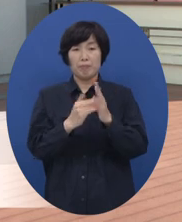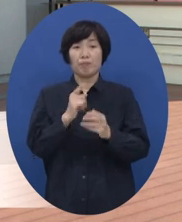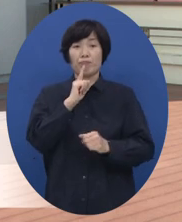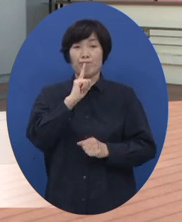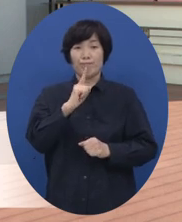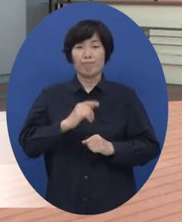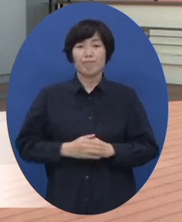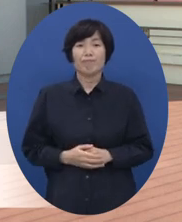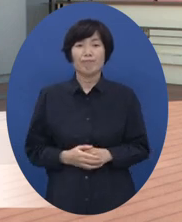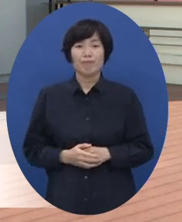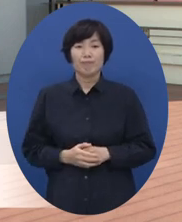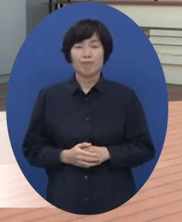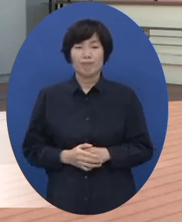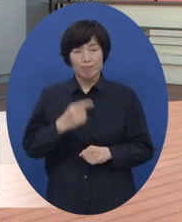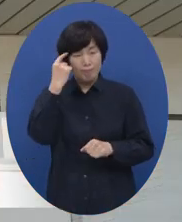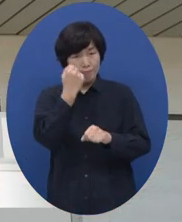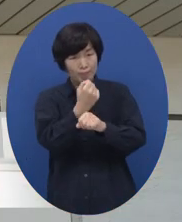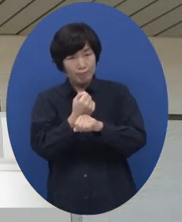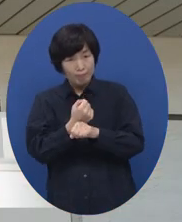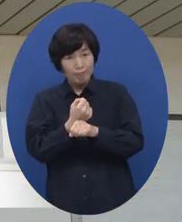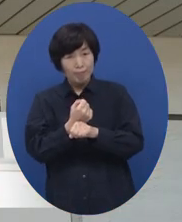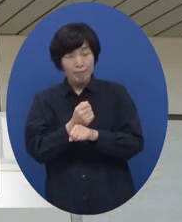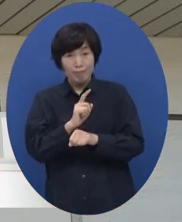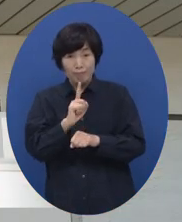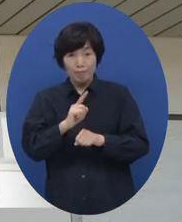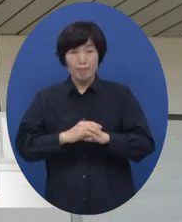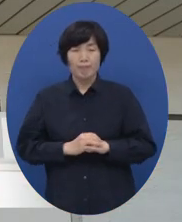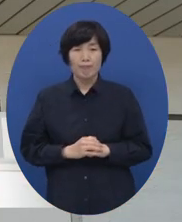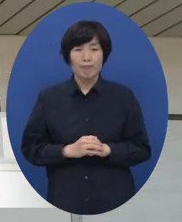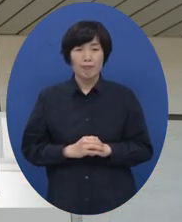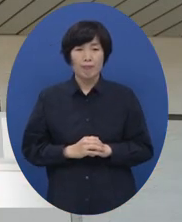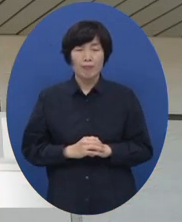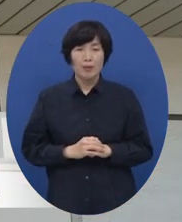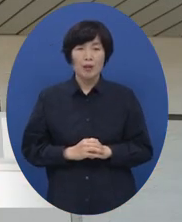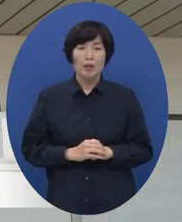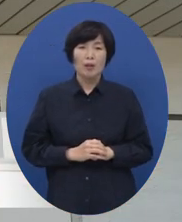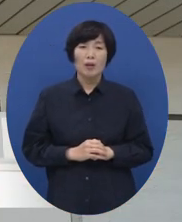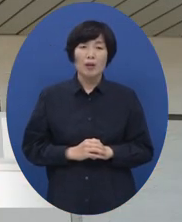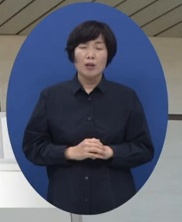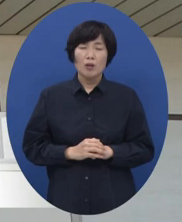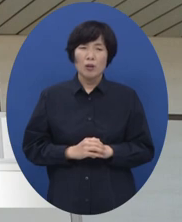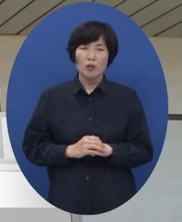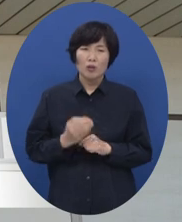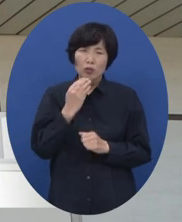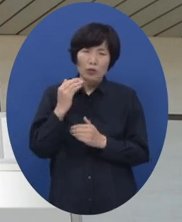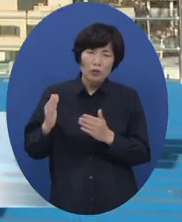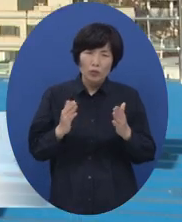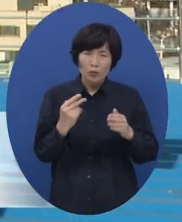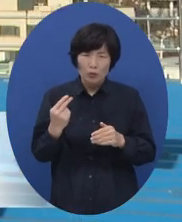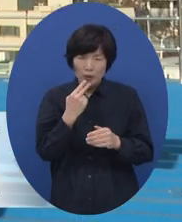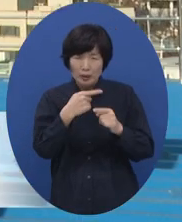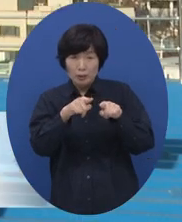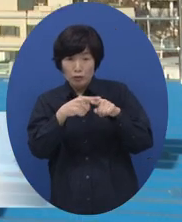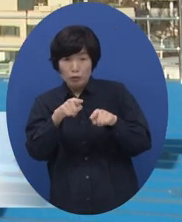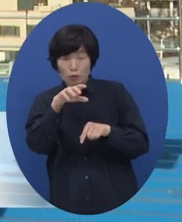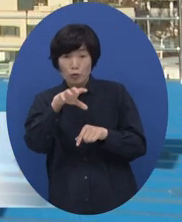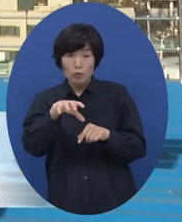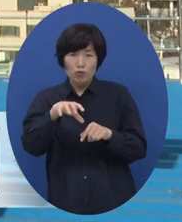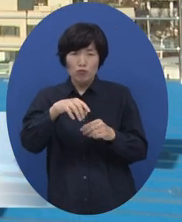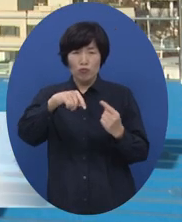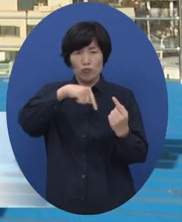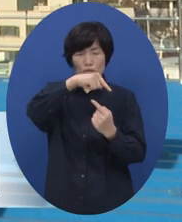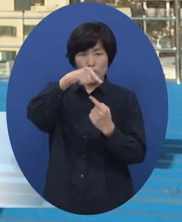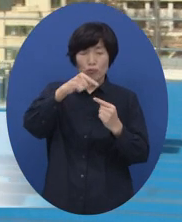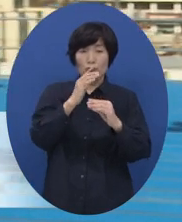밝혔습니다. 연구원은 지난 2018년 평택과 포천에 남북부 경기도 대기성분 측정소를 설치해 운영